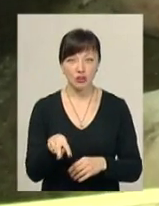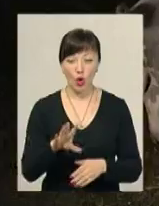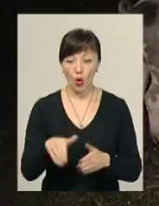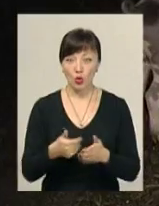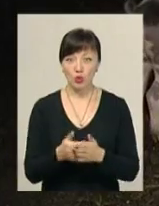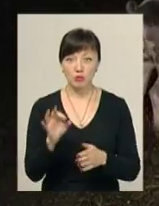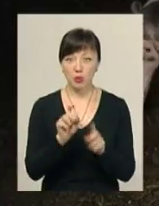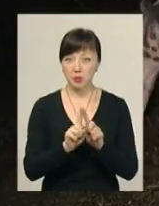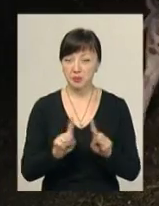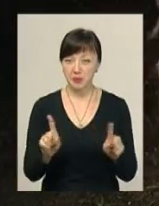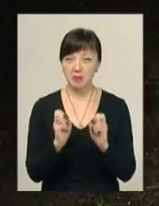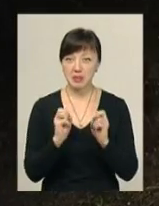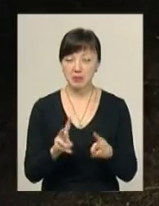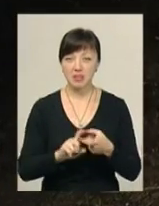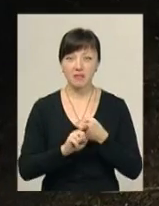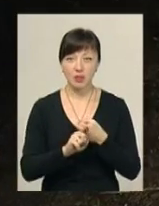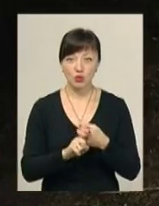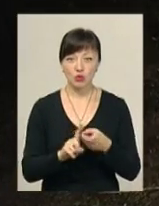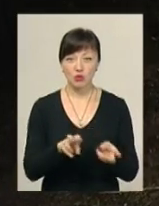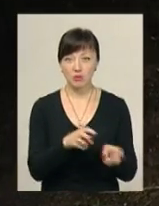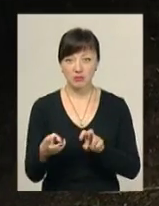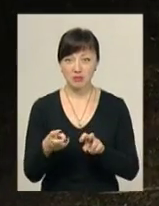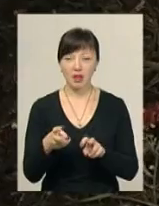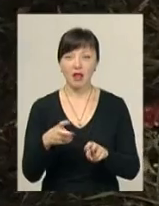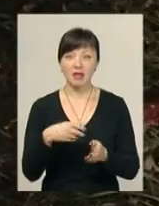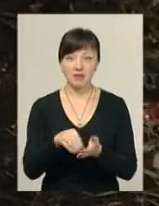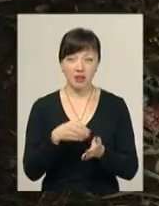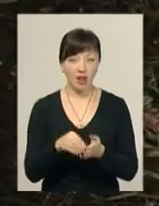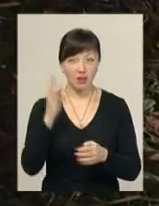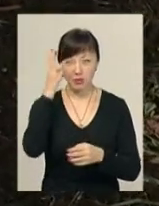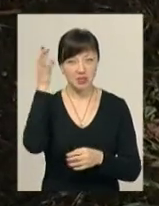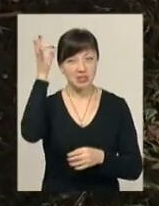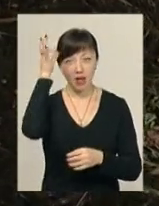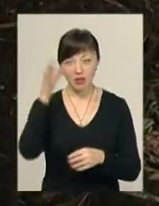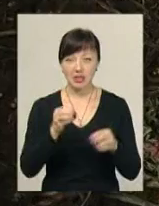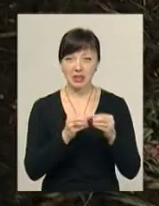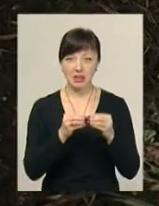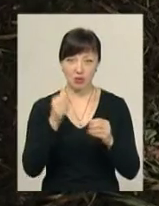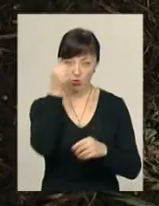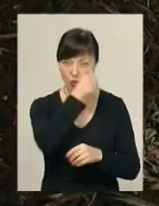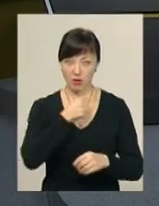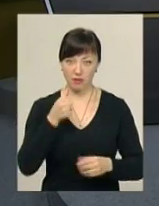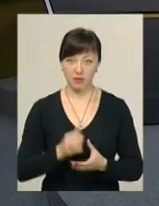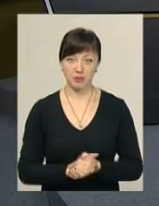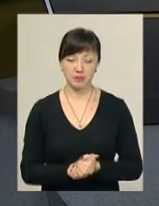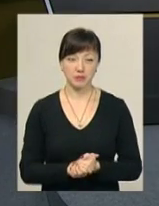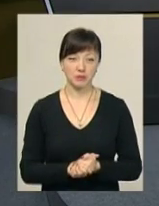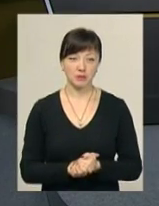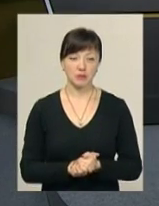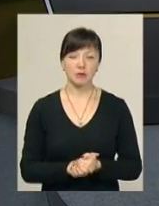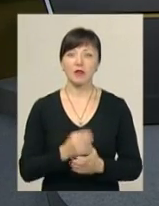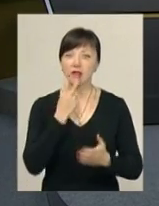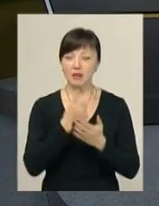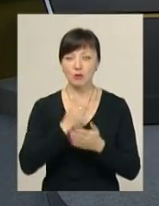Досі ж про екзотичний та небезпечний вірус, що косить свійських тварин, на Хмельниччині не згадували ціле десятиліття.